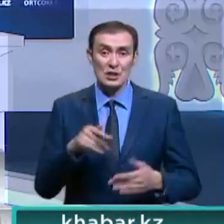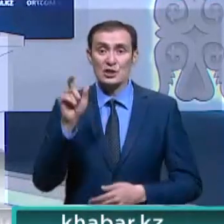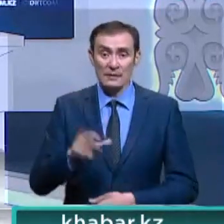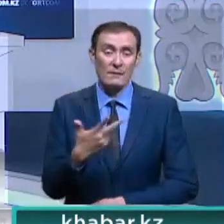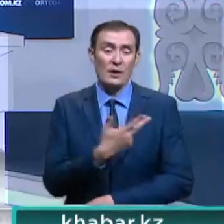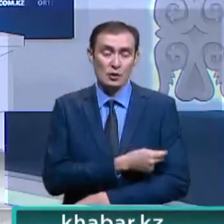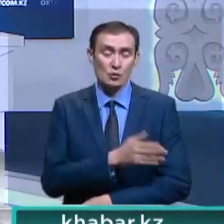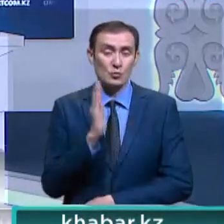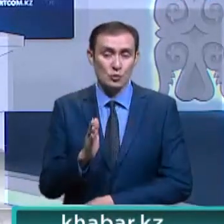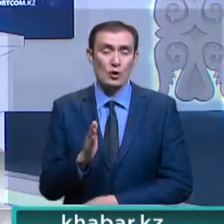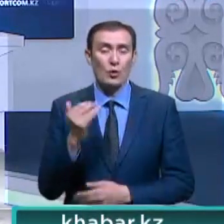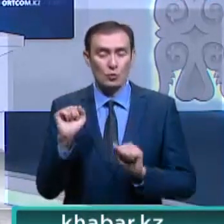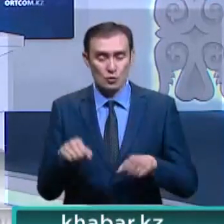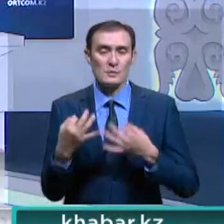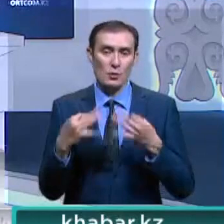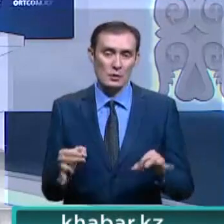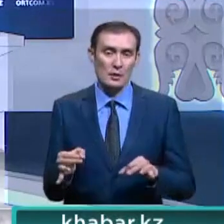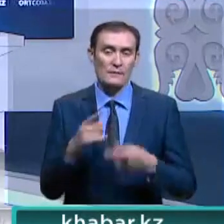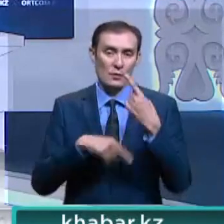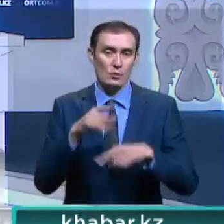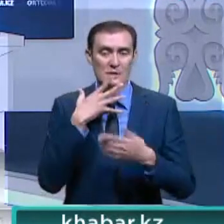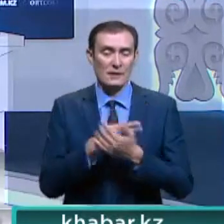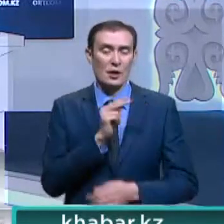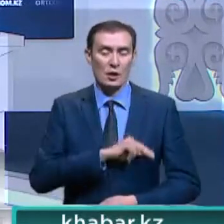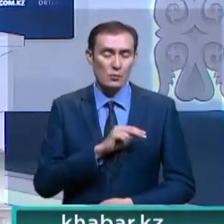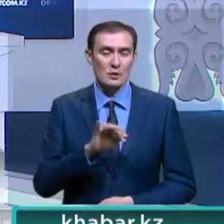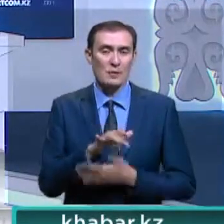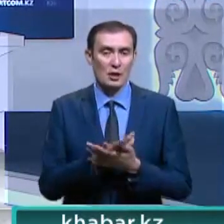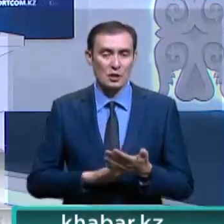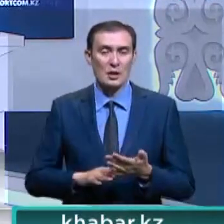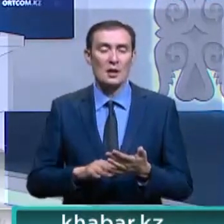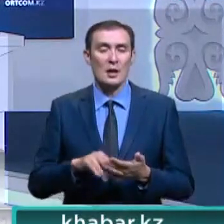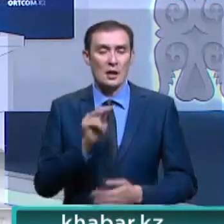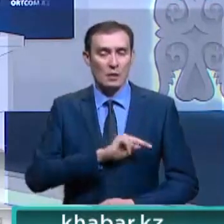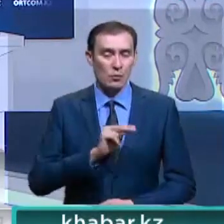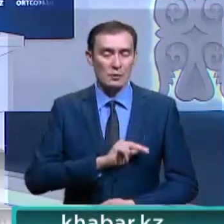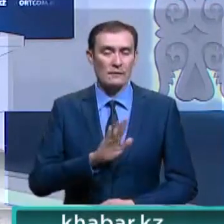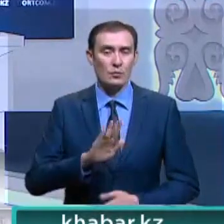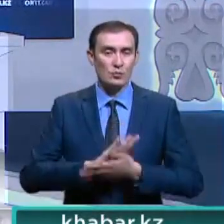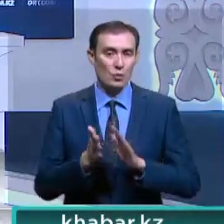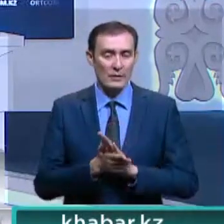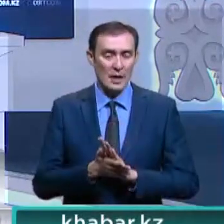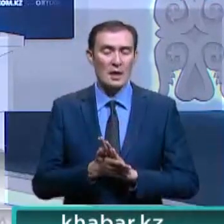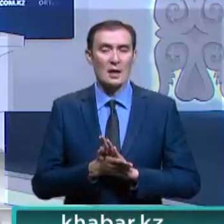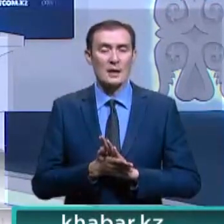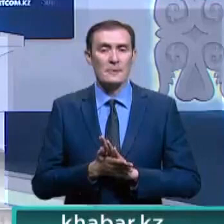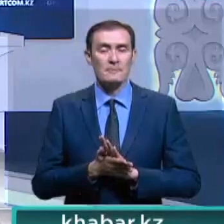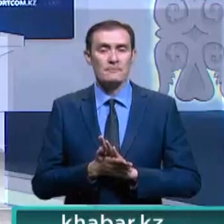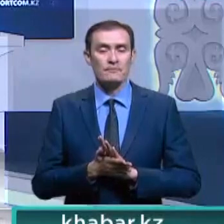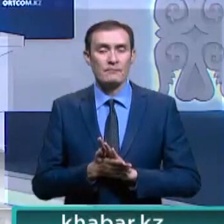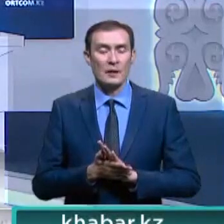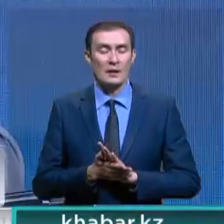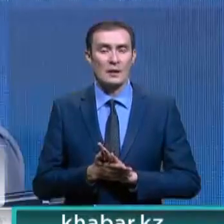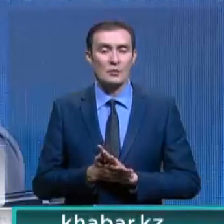вакцинируется он уже беспрепятственно может вернуться к своей работе и продолжать работать уже в условиях так скажем не